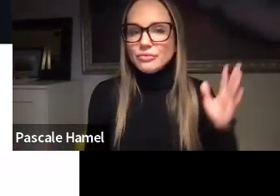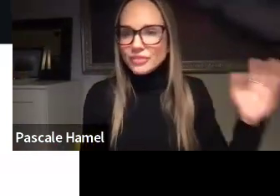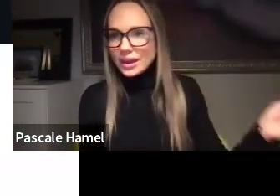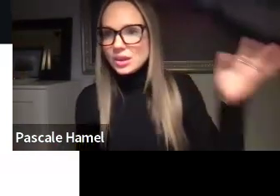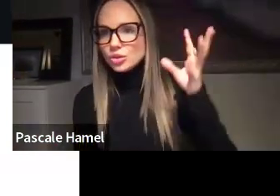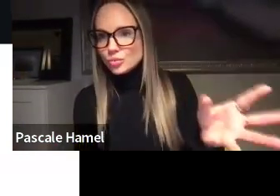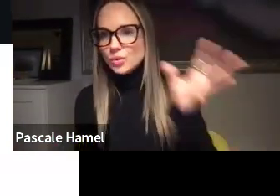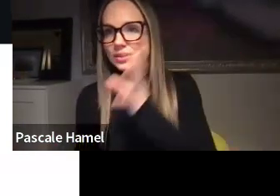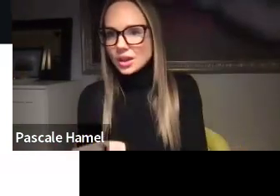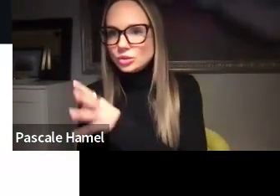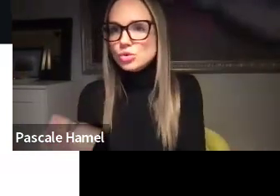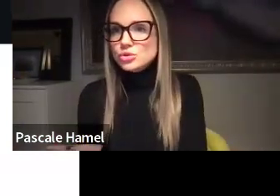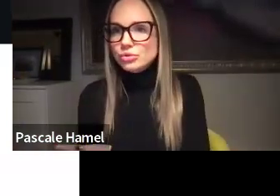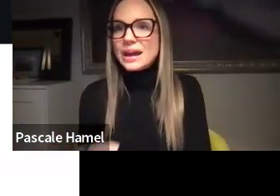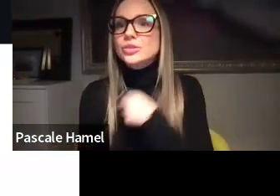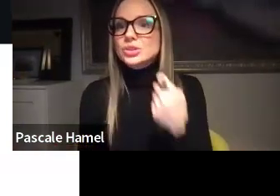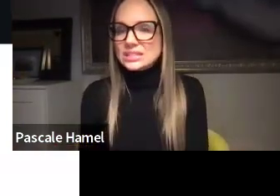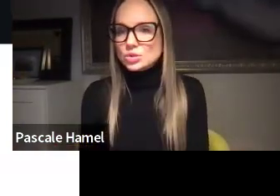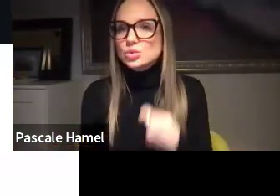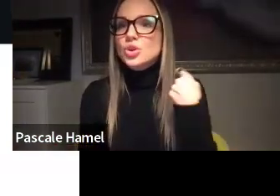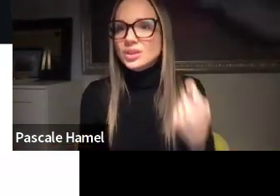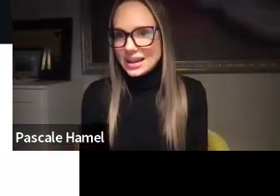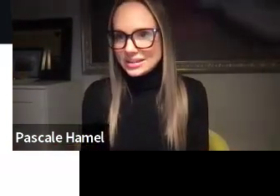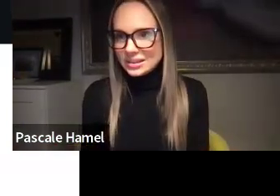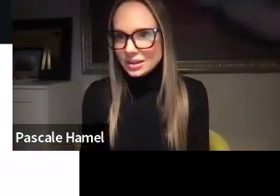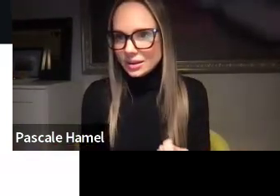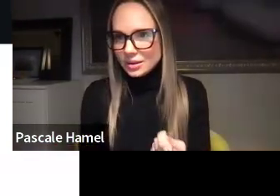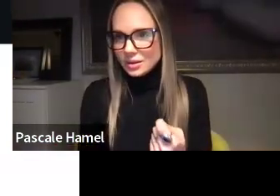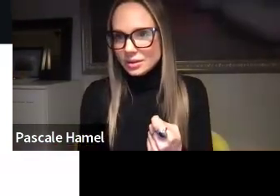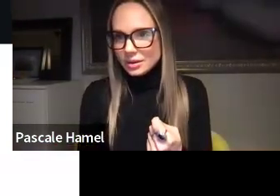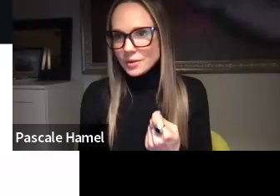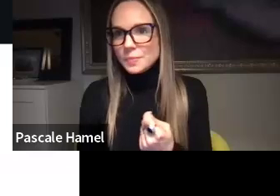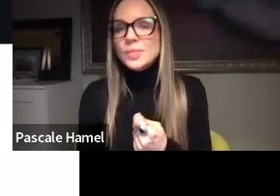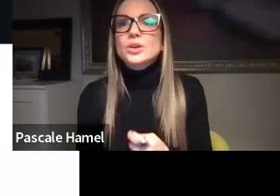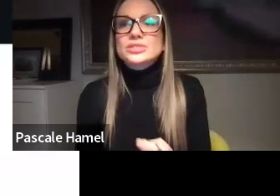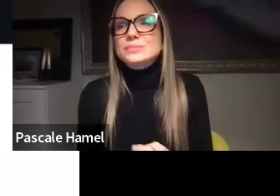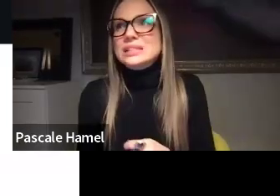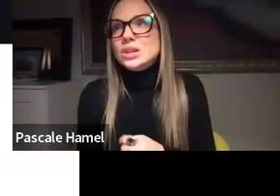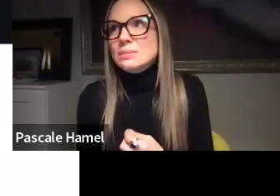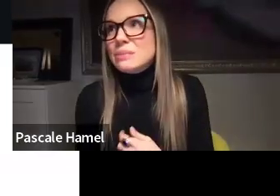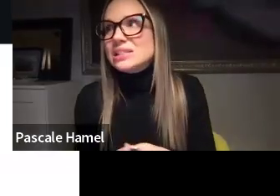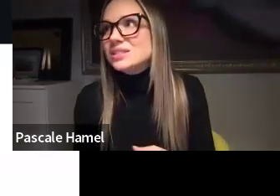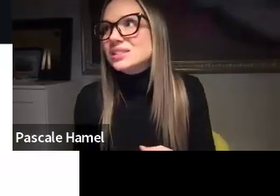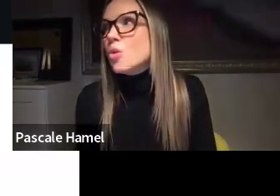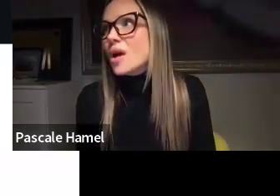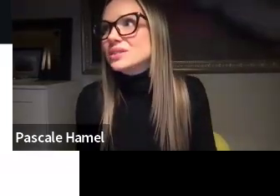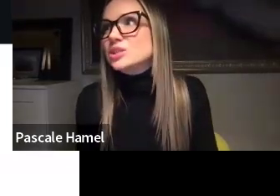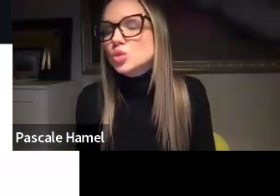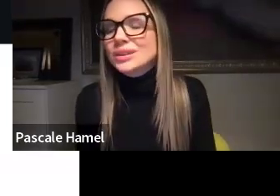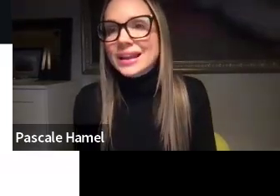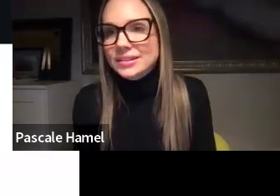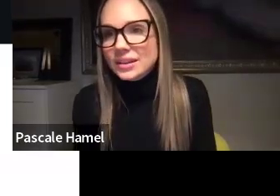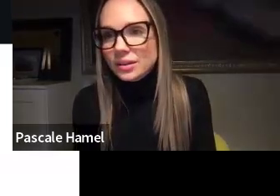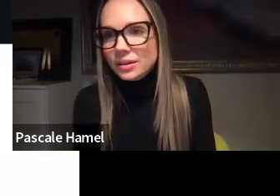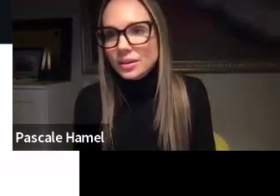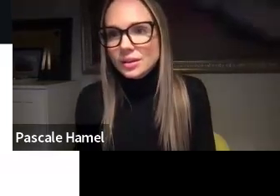de qualité. Vous verrez que depuis tantôt, je vous parle de tissu de qualité. OK? Là, vous allez me dire, OK, mais Pascal, c'est quoi un